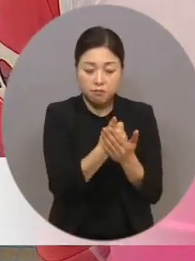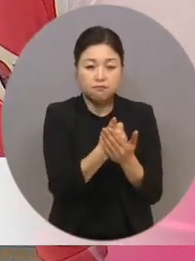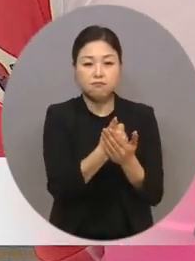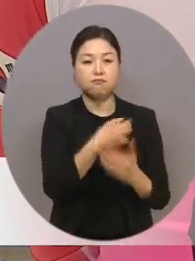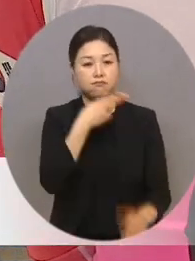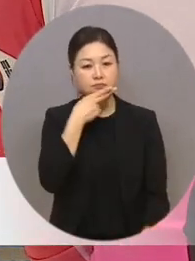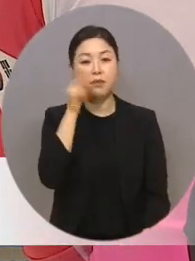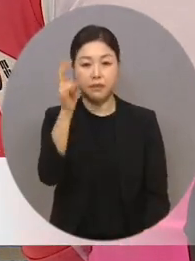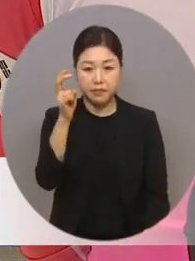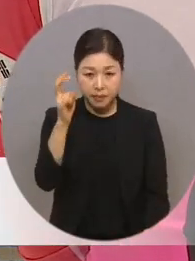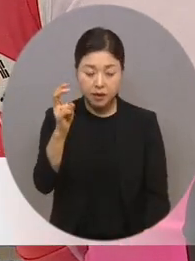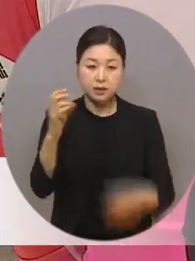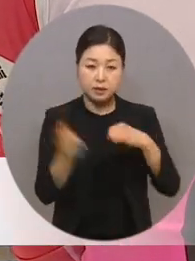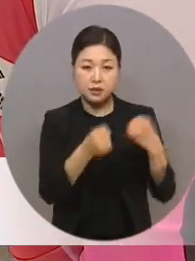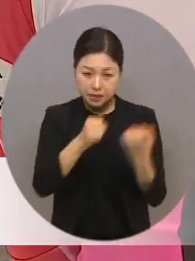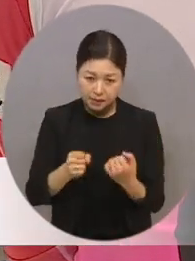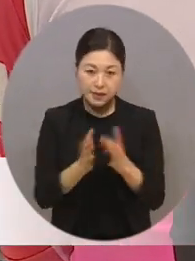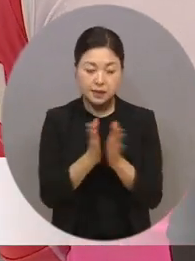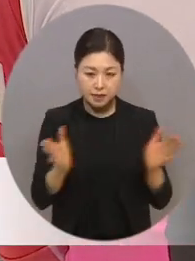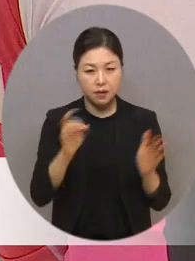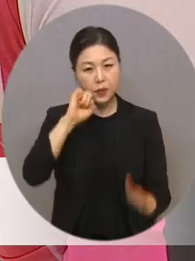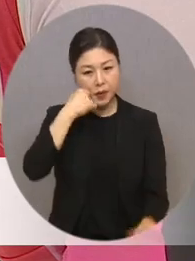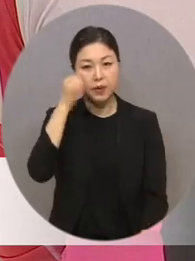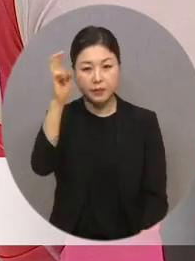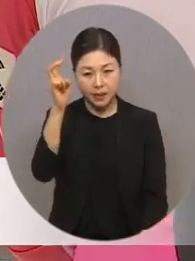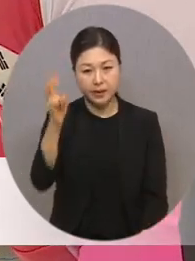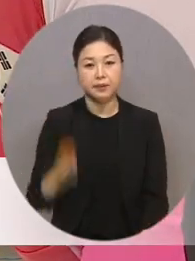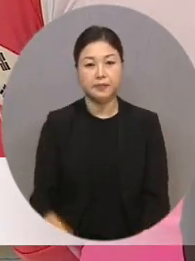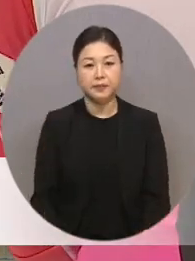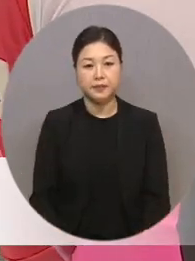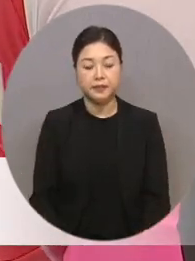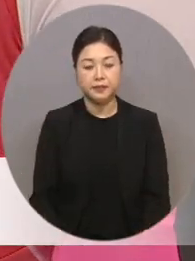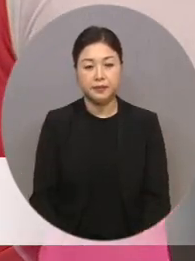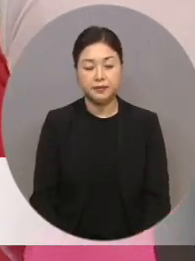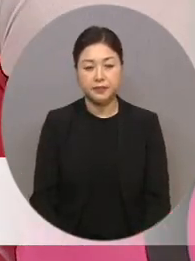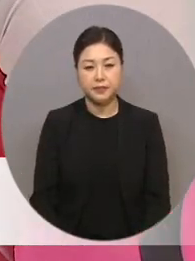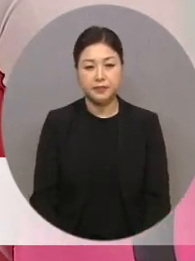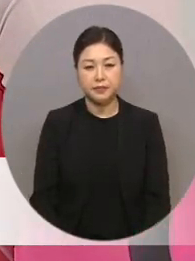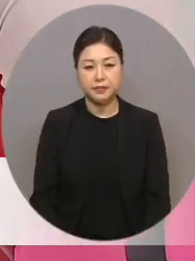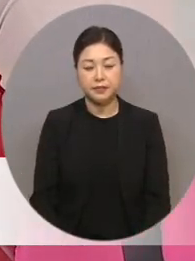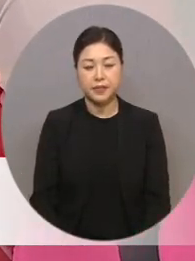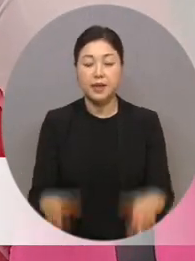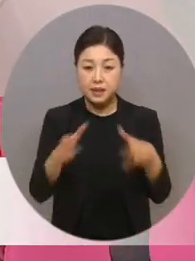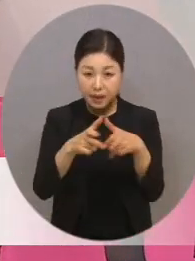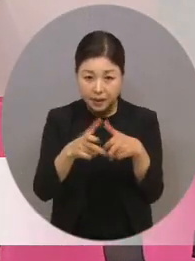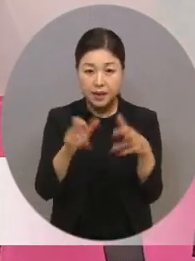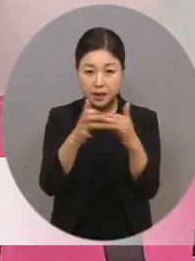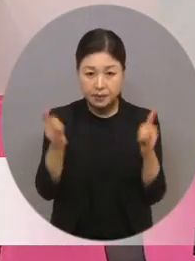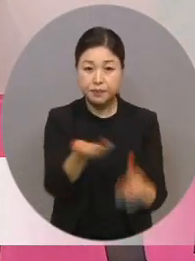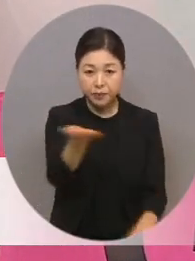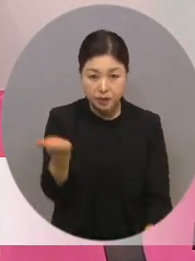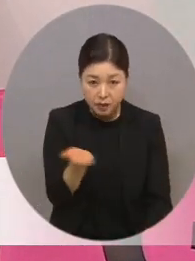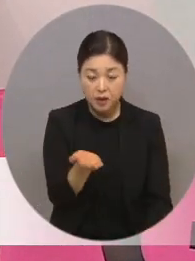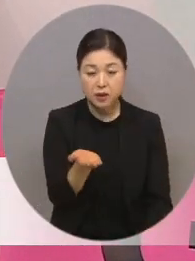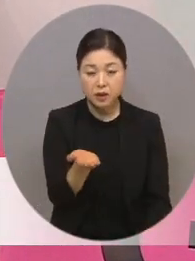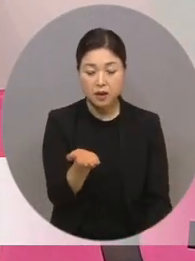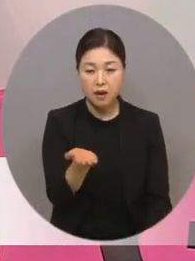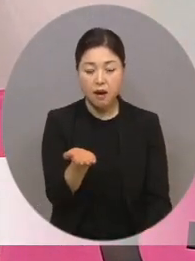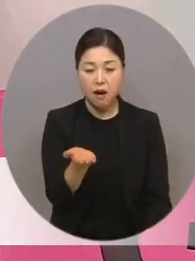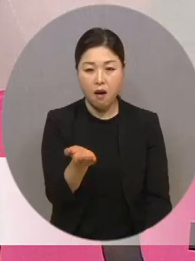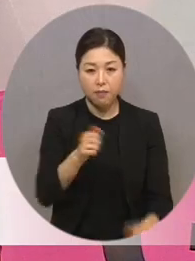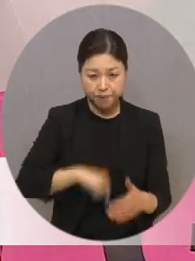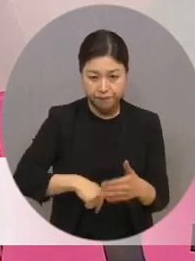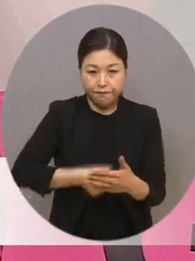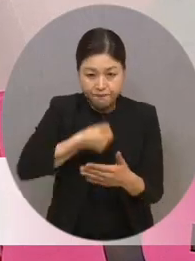못하고 스키를 시작하기는 어려웠을 것 같은데 장애를 갖고 있는 분들이 조금 더 용기를